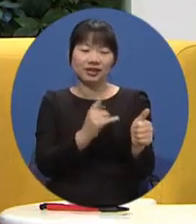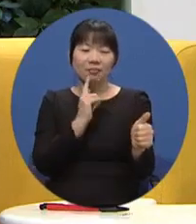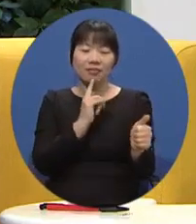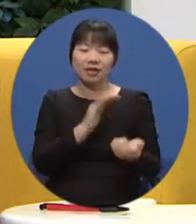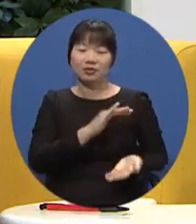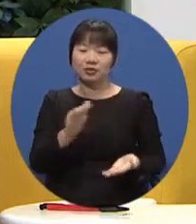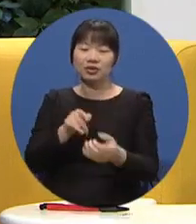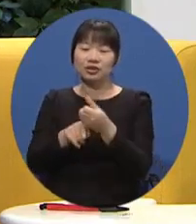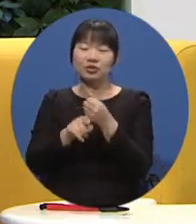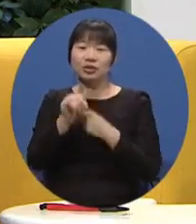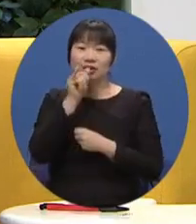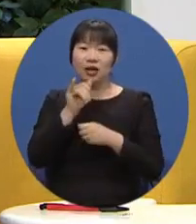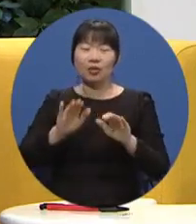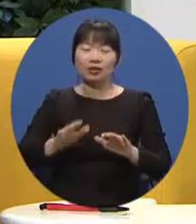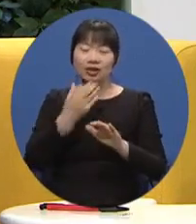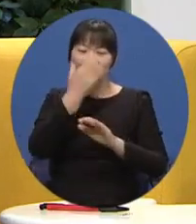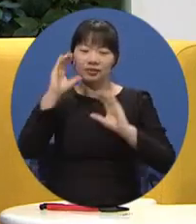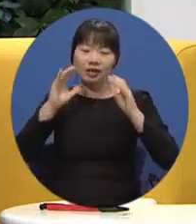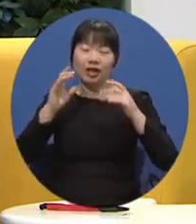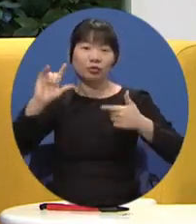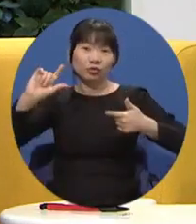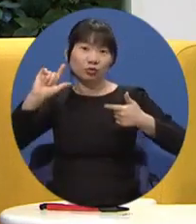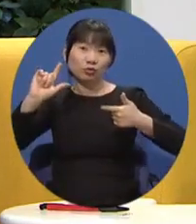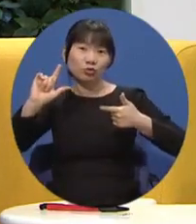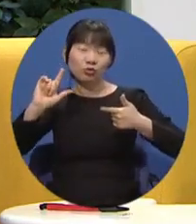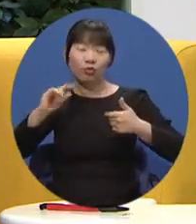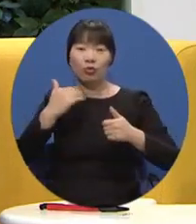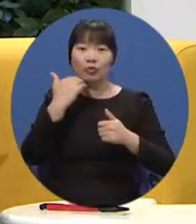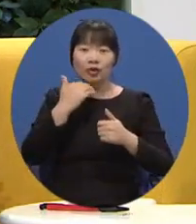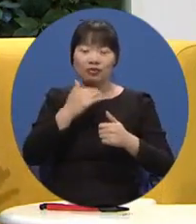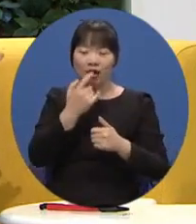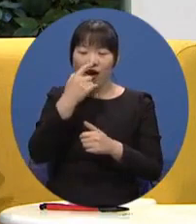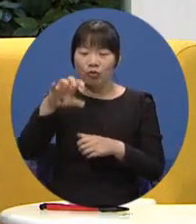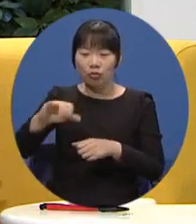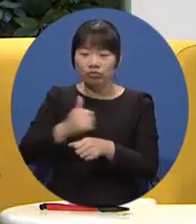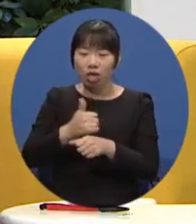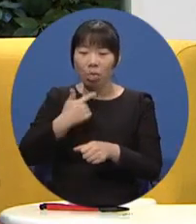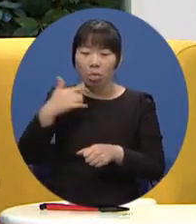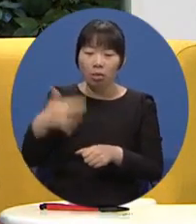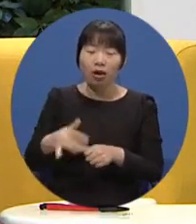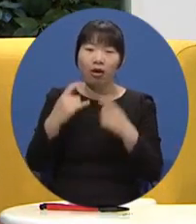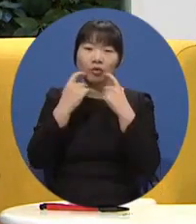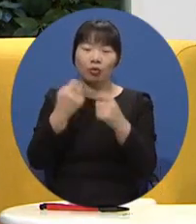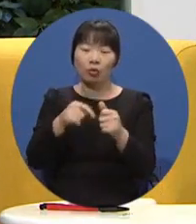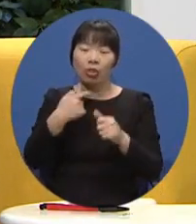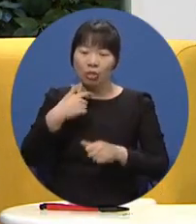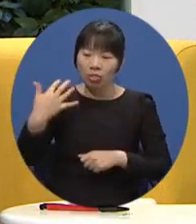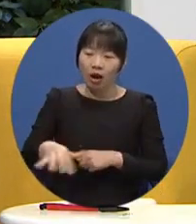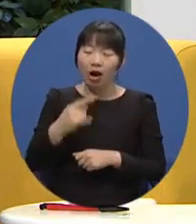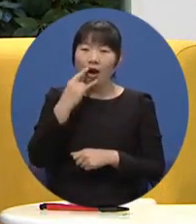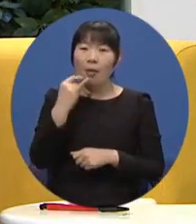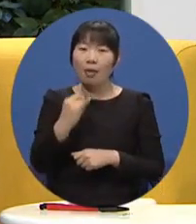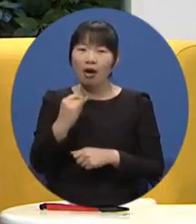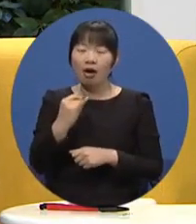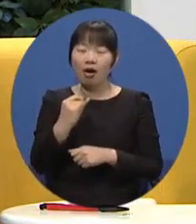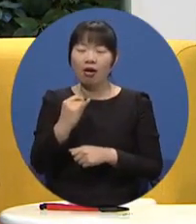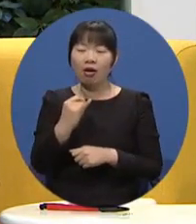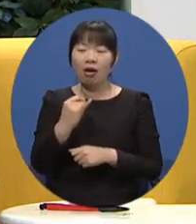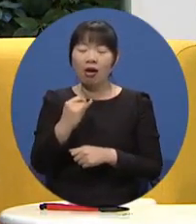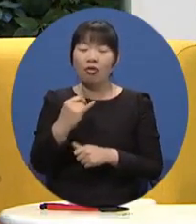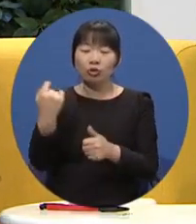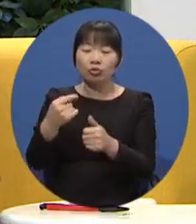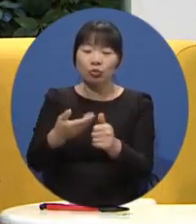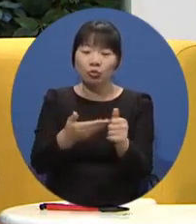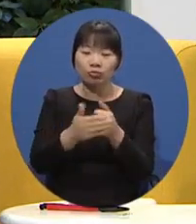말씀해 주신 이유가 있습니다. 오늘 드림아이 주인공이요. 학원에 다니지 않고 사교육 없이 엄마표 학습법을